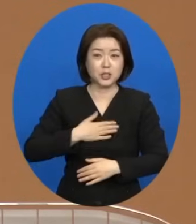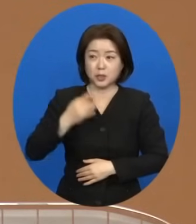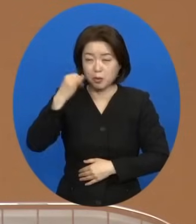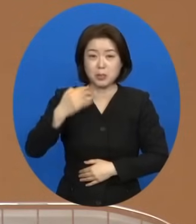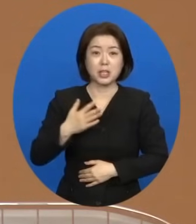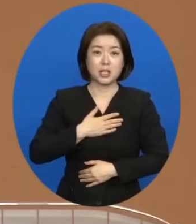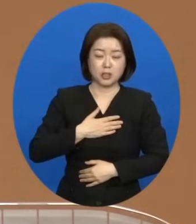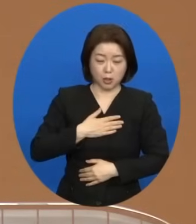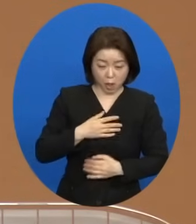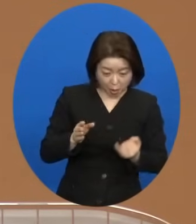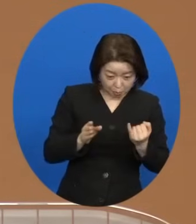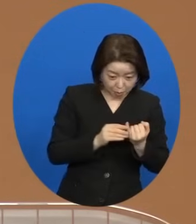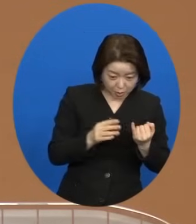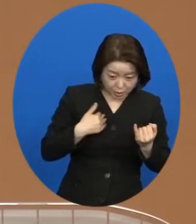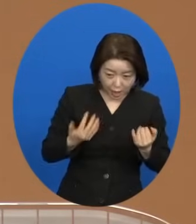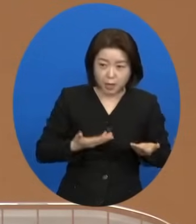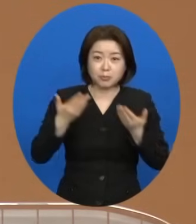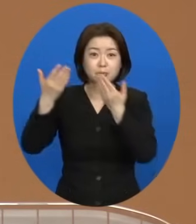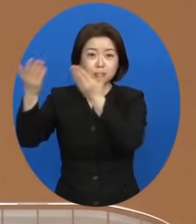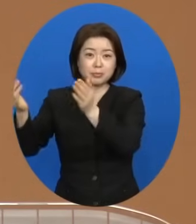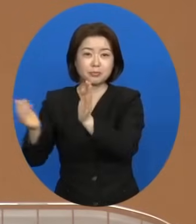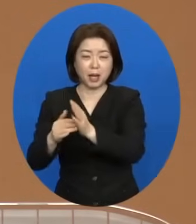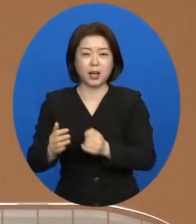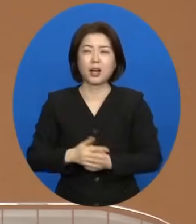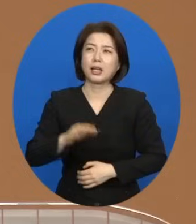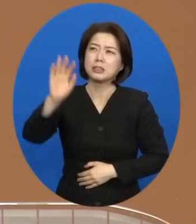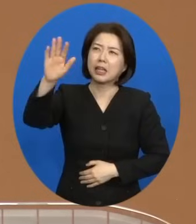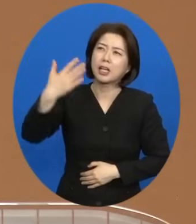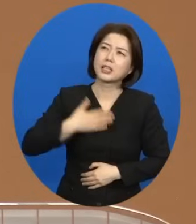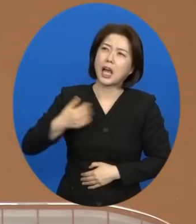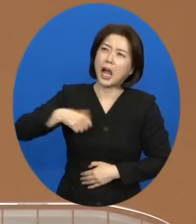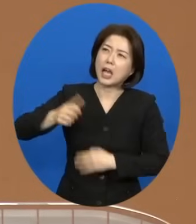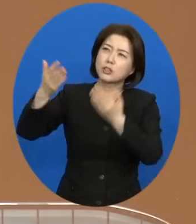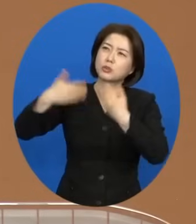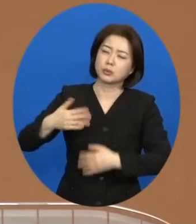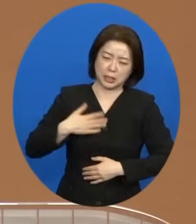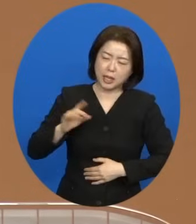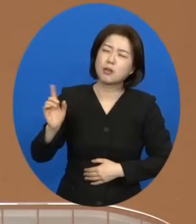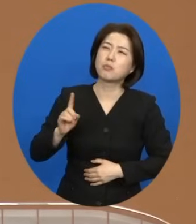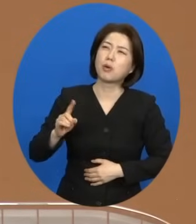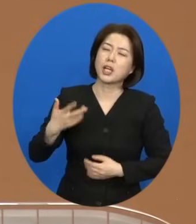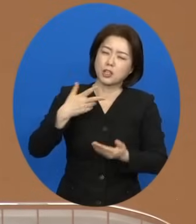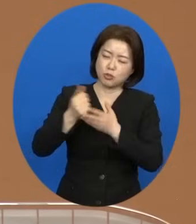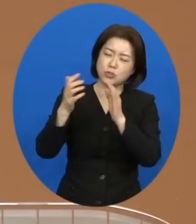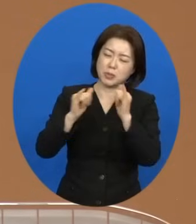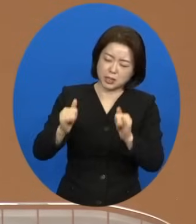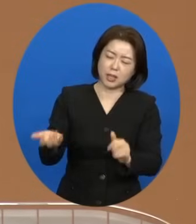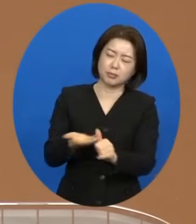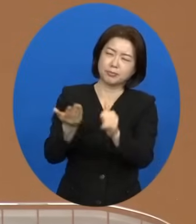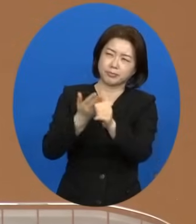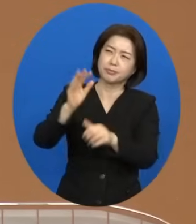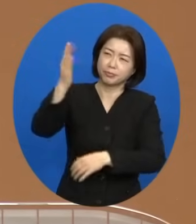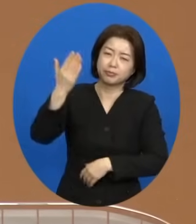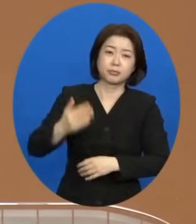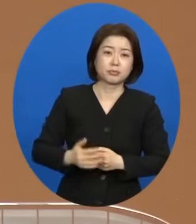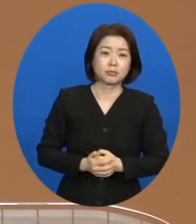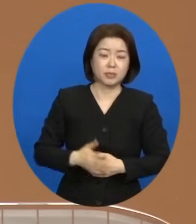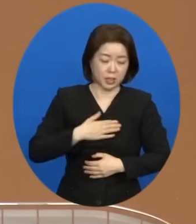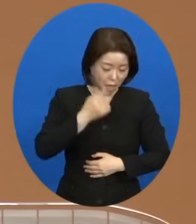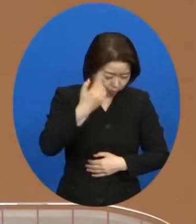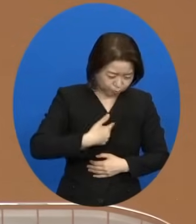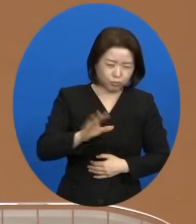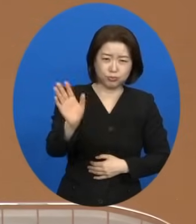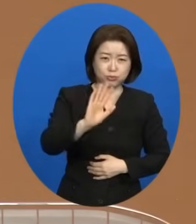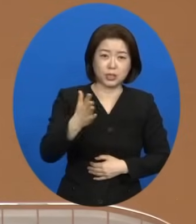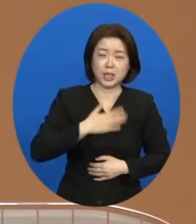저를 뱃속에서 저를 바쳤어요 하나님 저에게 아들 주시면 제가 뭐 하겠습니까 주님의 사람으로 키울게요 저에게 무지도 아니하고